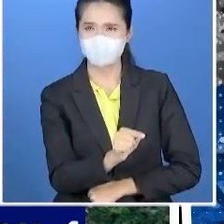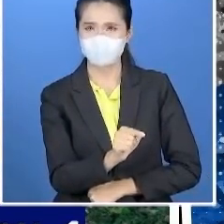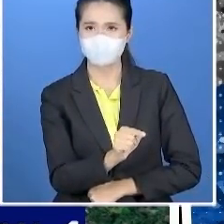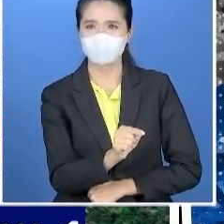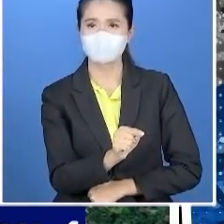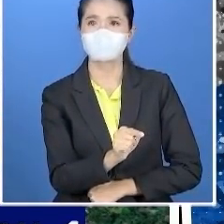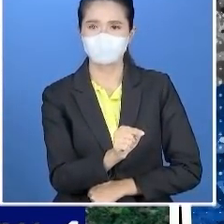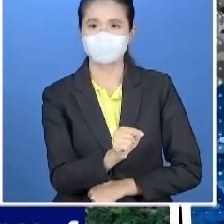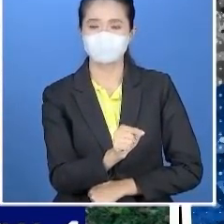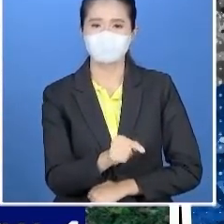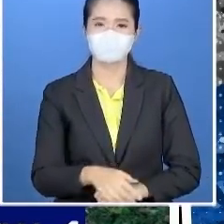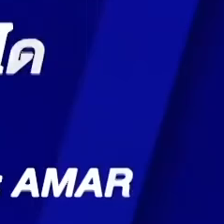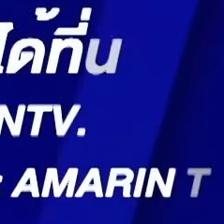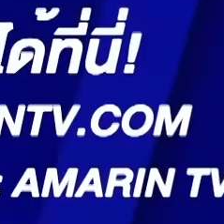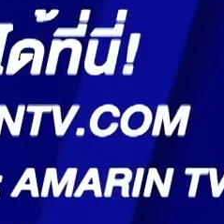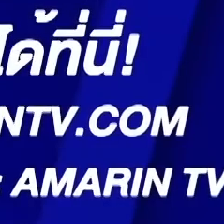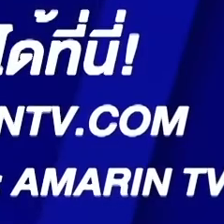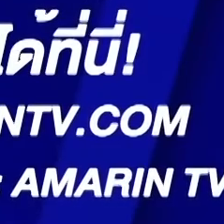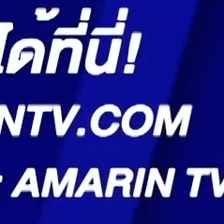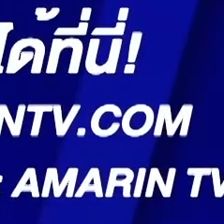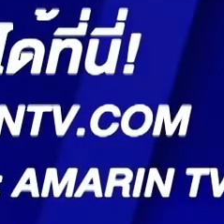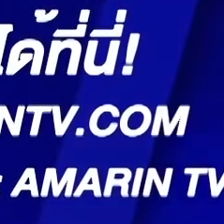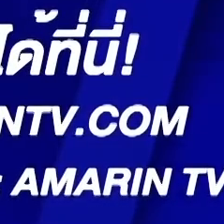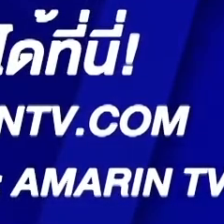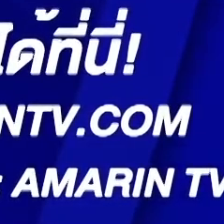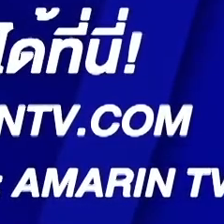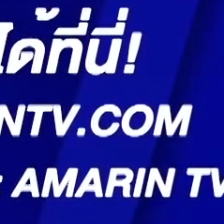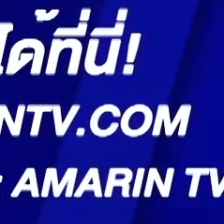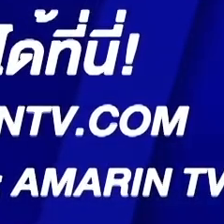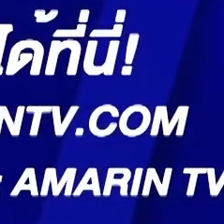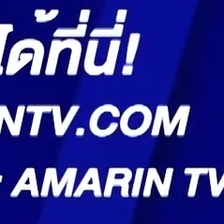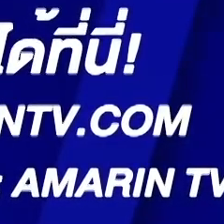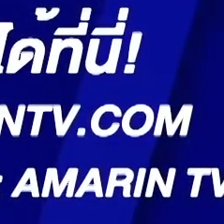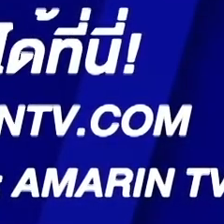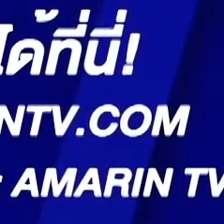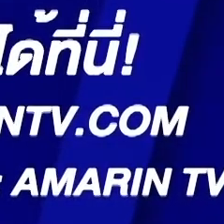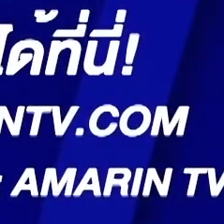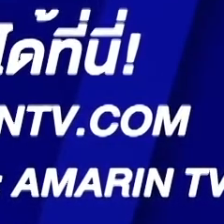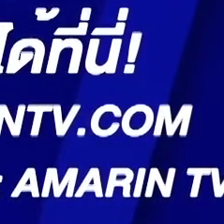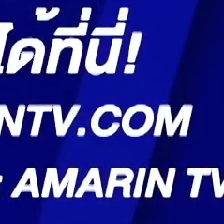ไม่นี่นะฮะฝากติดตามข่าวเที่ยงอมรินทร์ทีวีทุกวันตั้